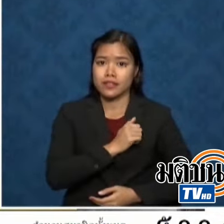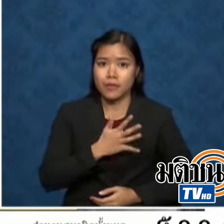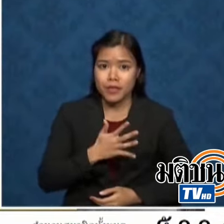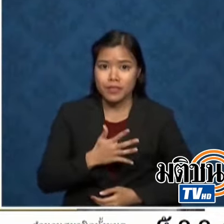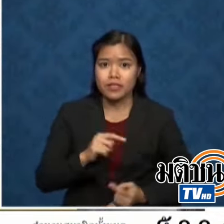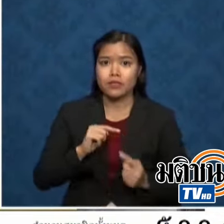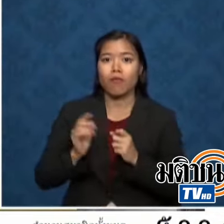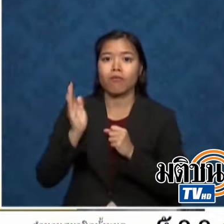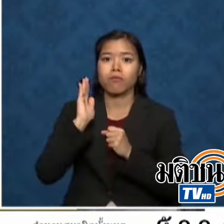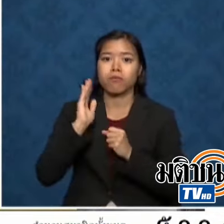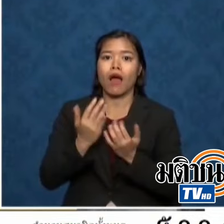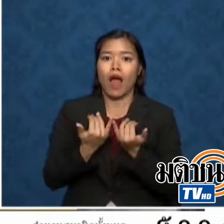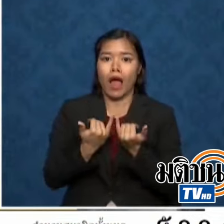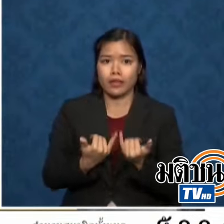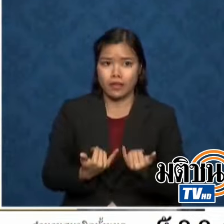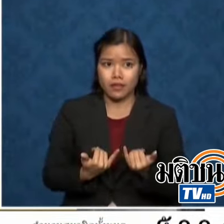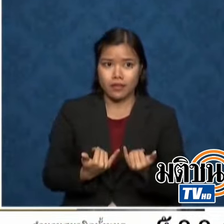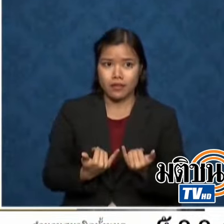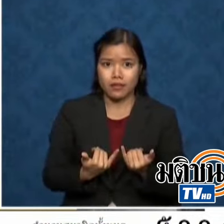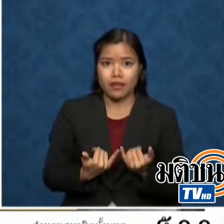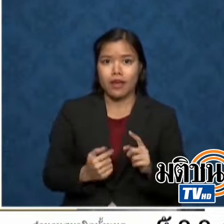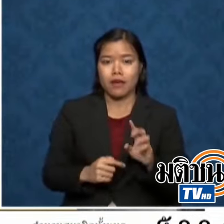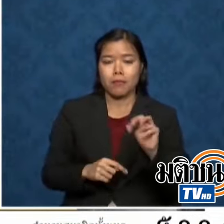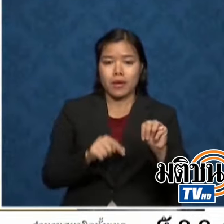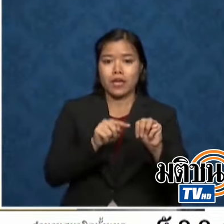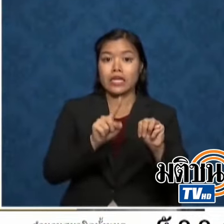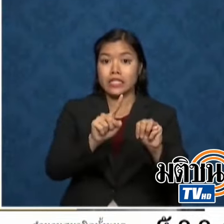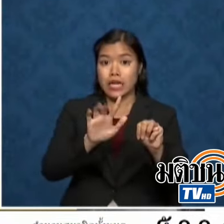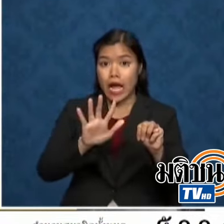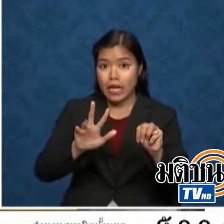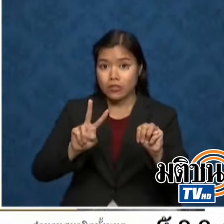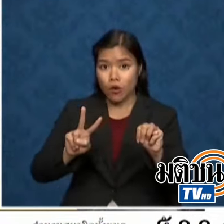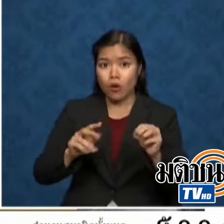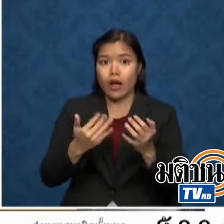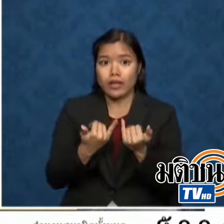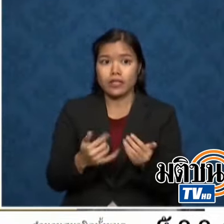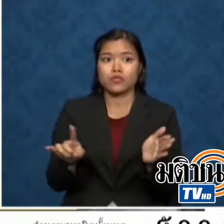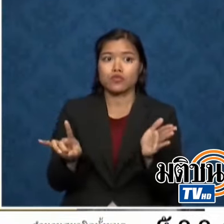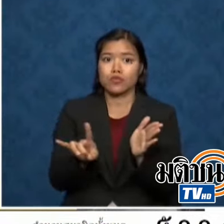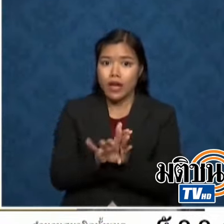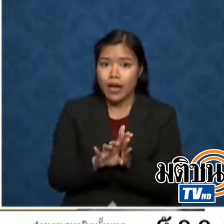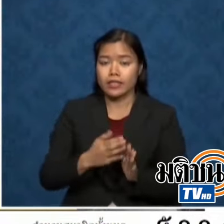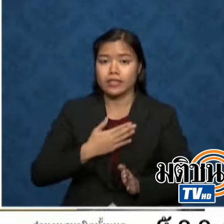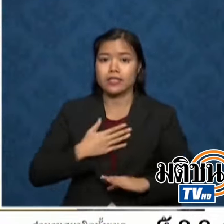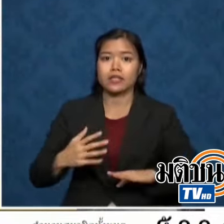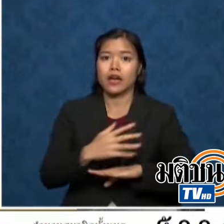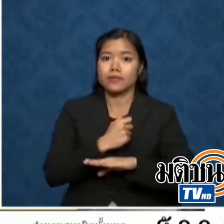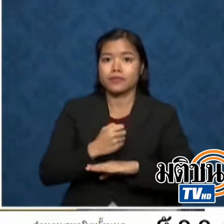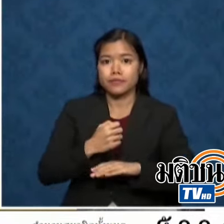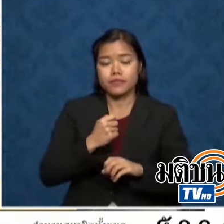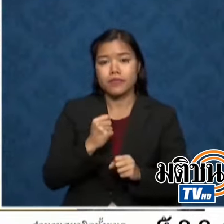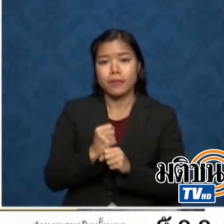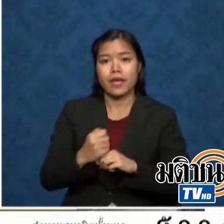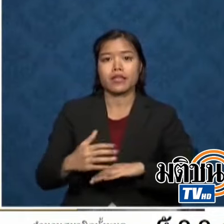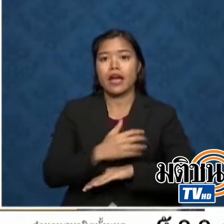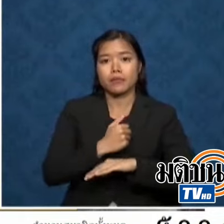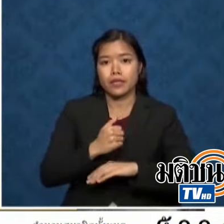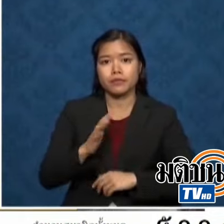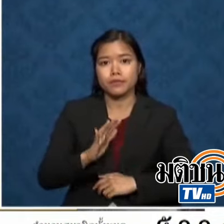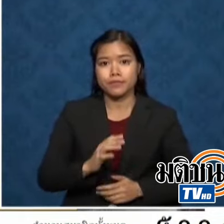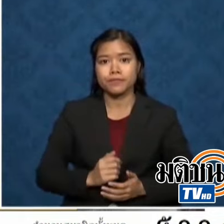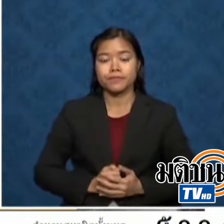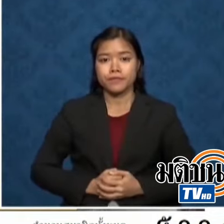อภิปรายในครั้งนี้อภิปราย 152ครั้งนี้อาจจะเป็นครั้งสุดท้ายในชีวิตการเมืองผมก็